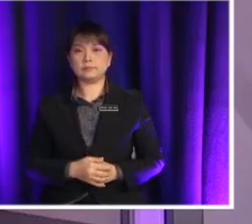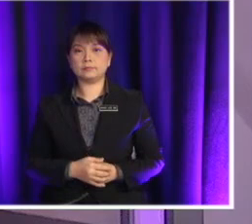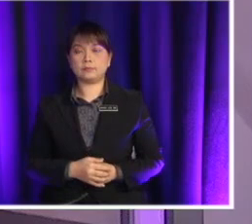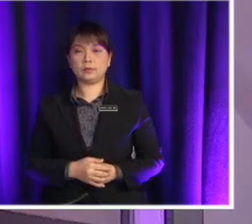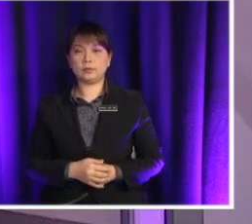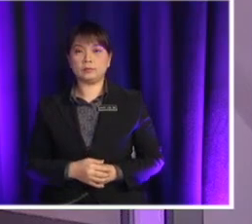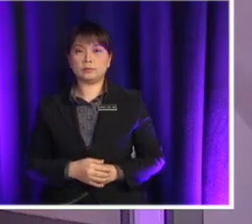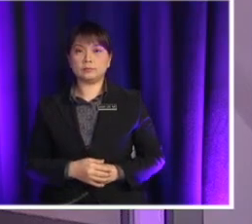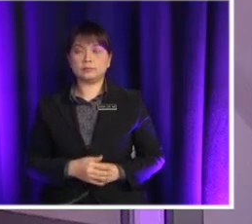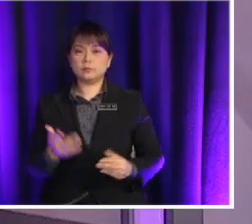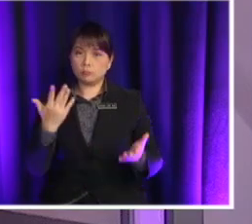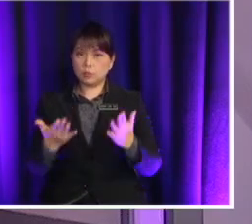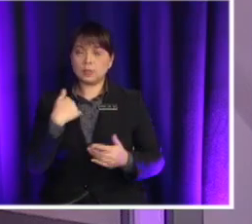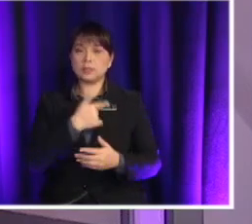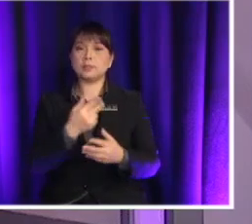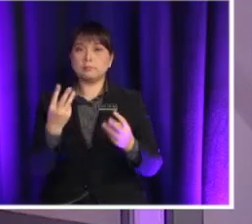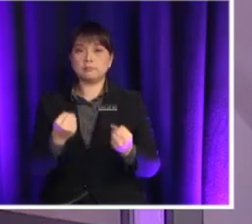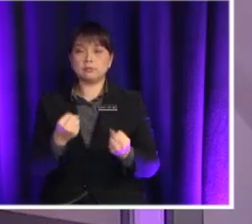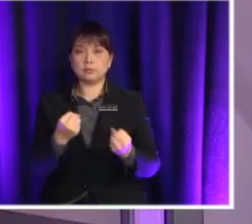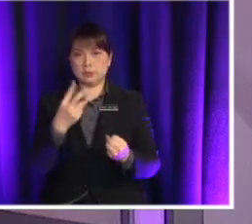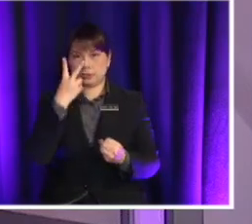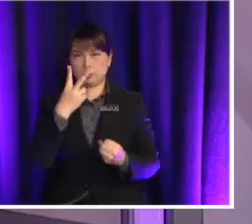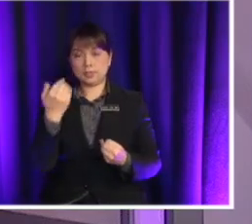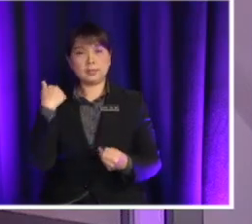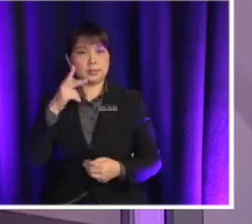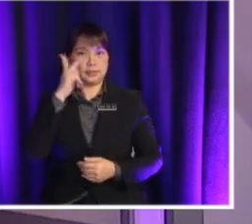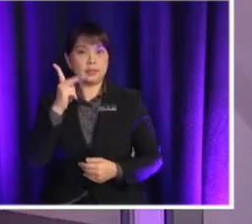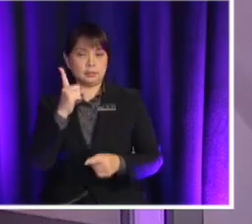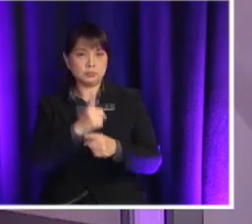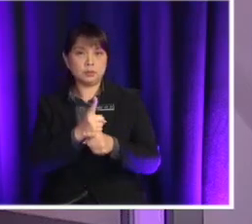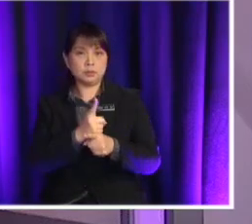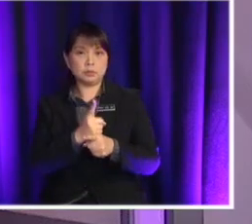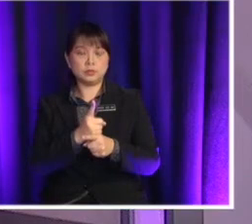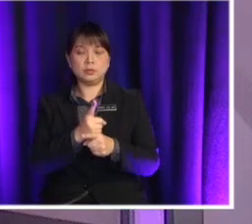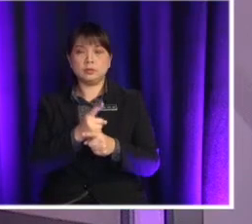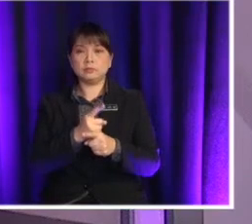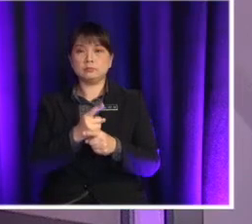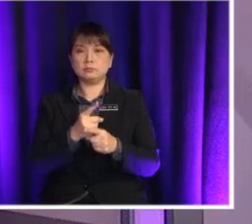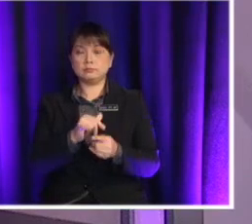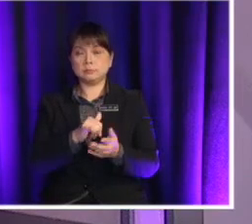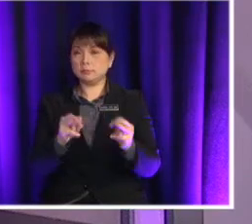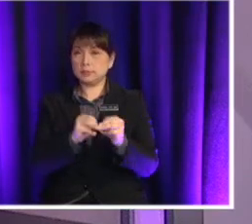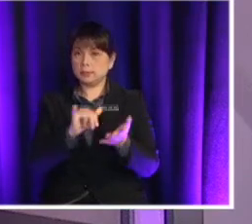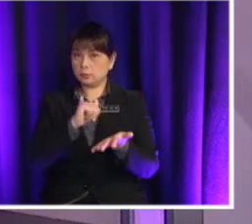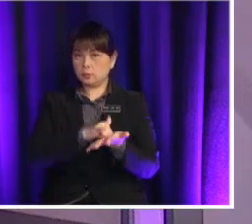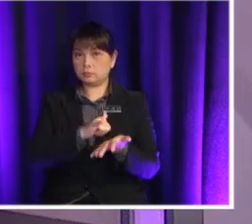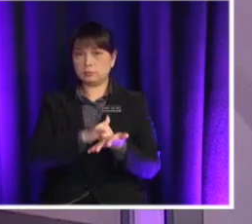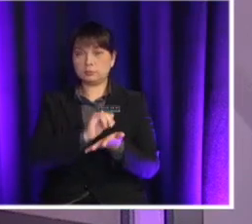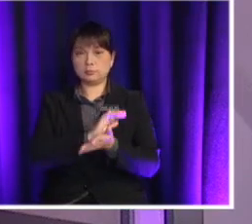kira betulkah teori itu begitu kan dengan dapatan voltan yang kita ambil tu tadi. Okey. So